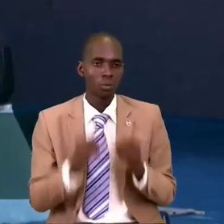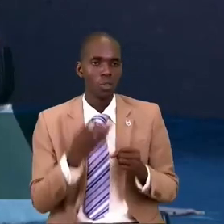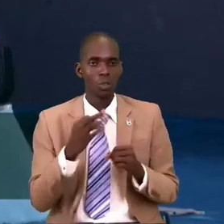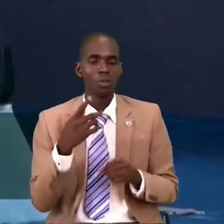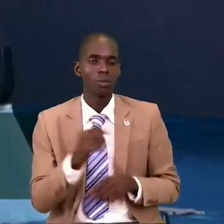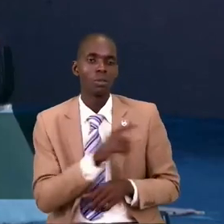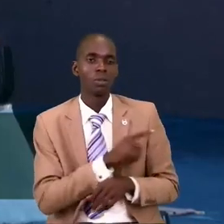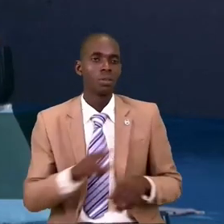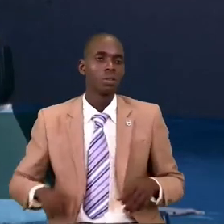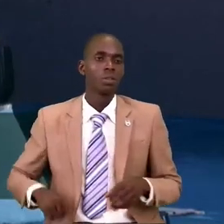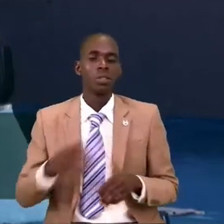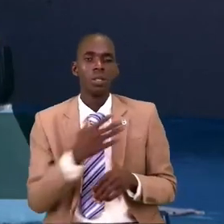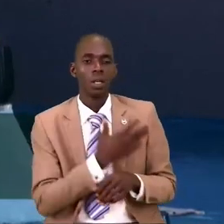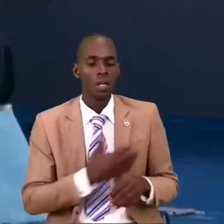parle?